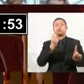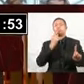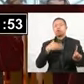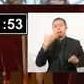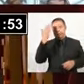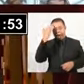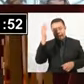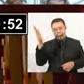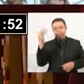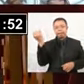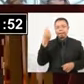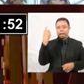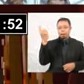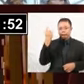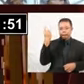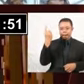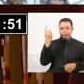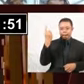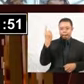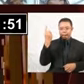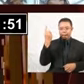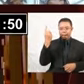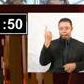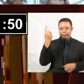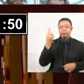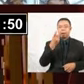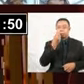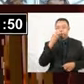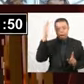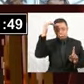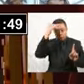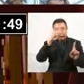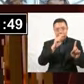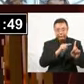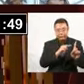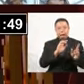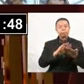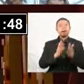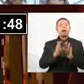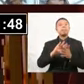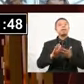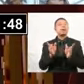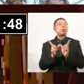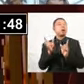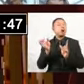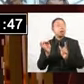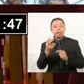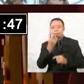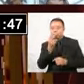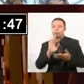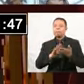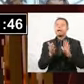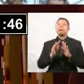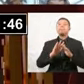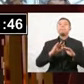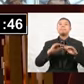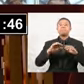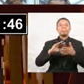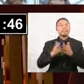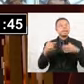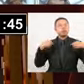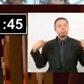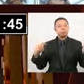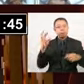pengalaman internasional bahkan Beliau pernah jadi Walikota Bandung dan juga pernah jadi gubernur Jawa